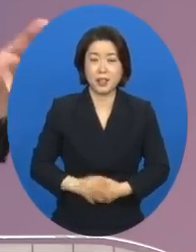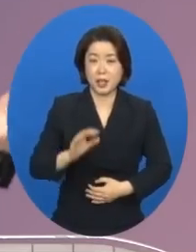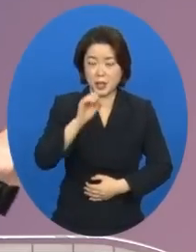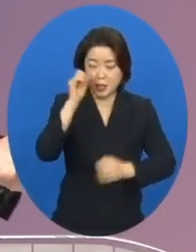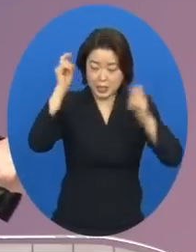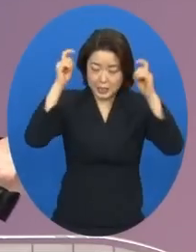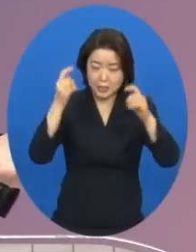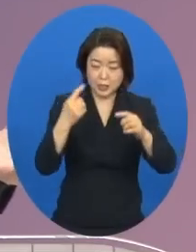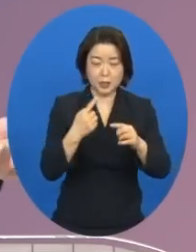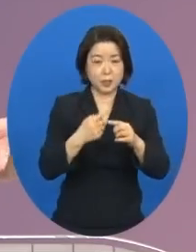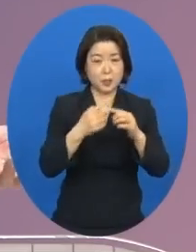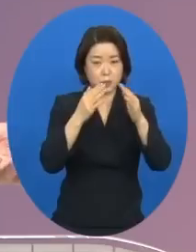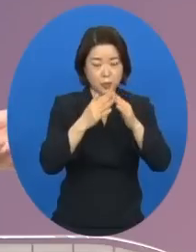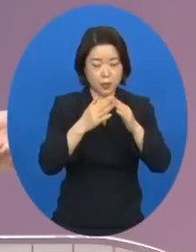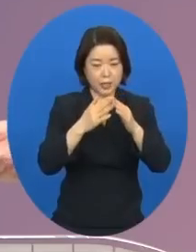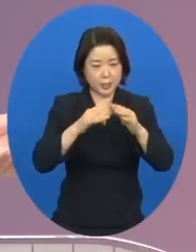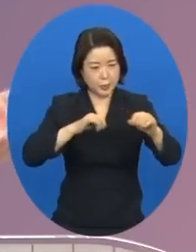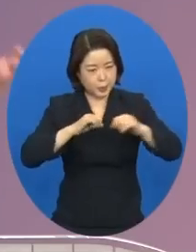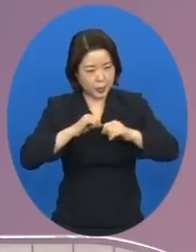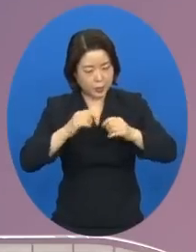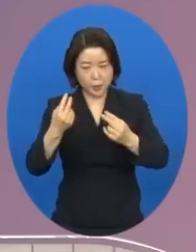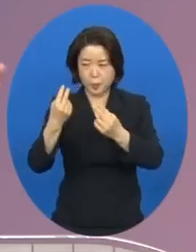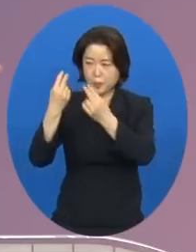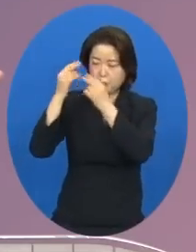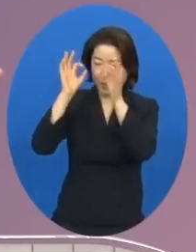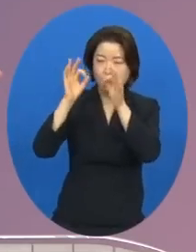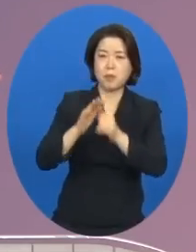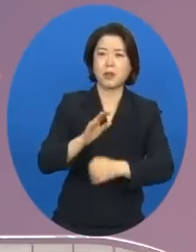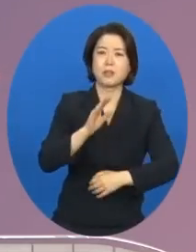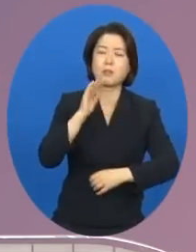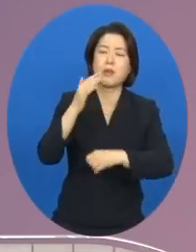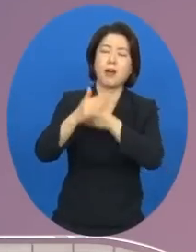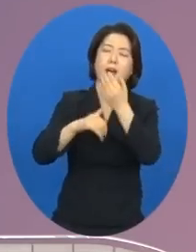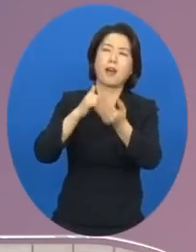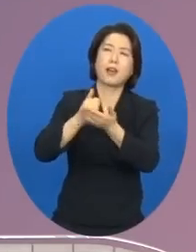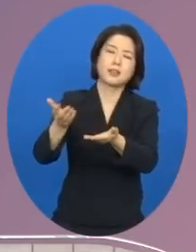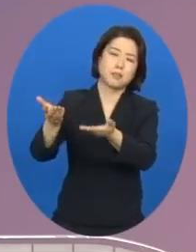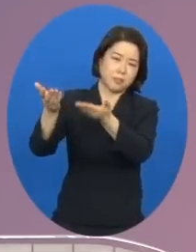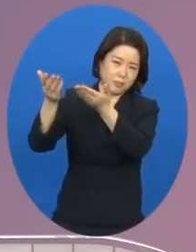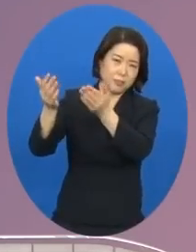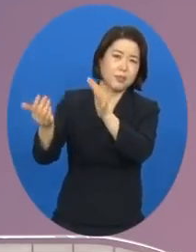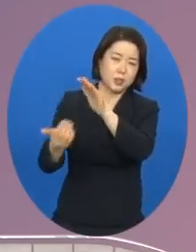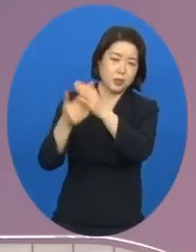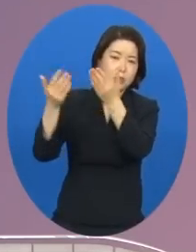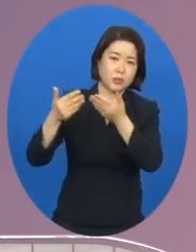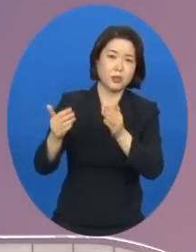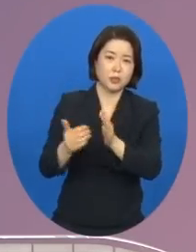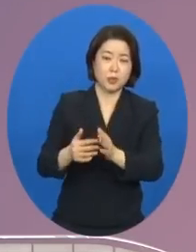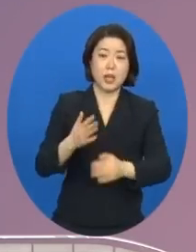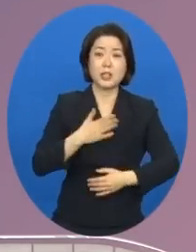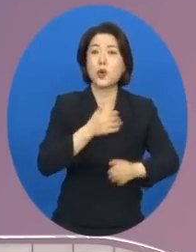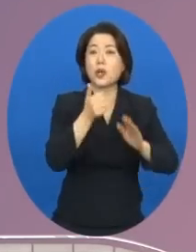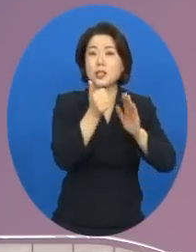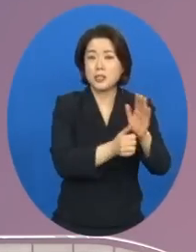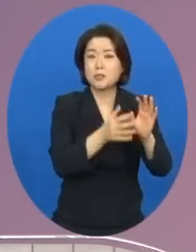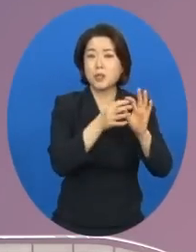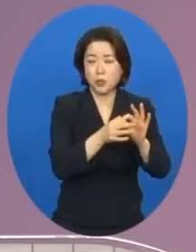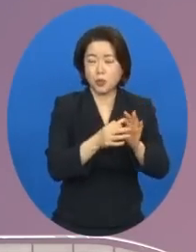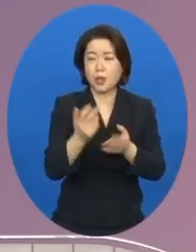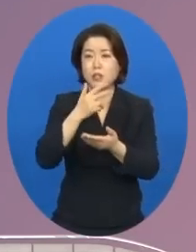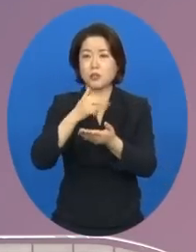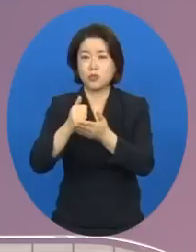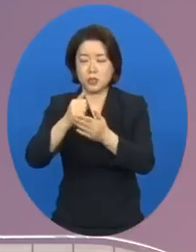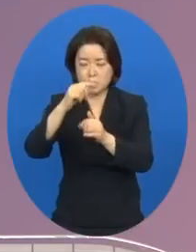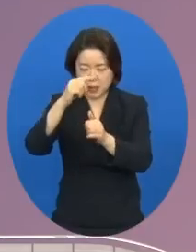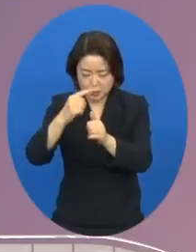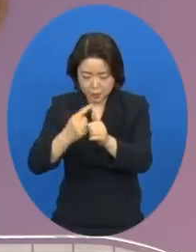선한목자교회에서 목회를 돌아보면 정말 하나님이 하셨습니다. 저의 실패를 통하여 주님이